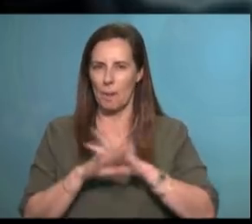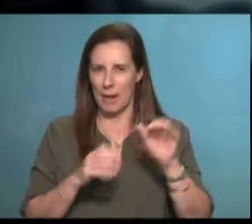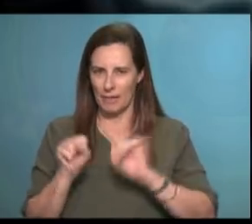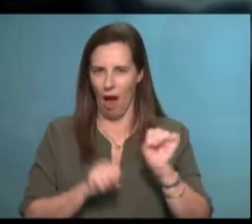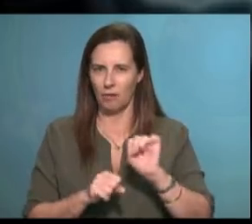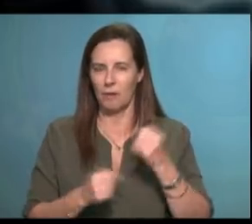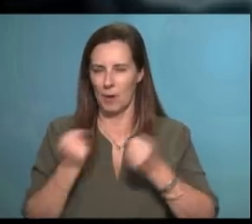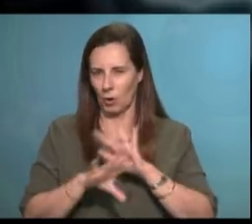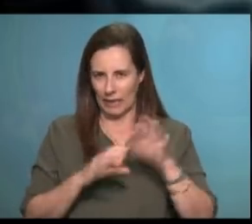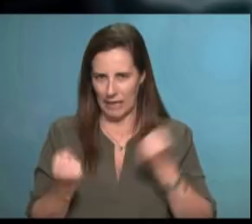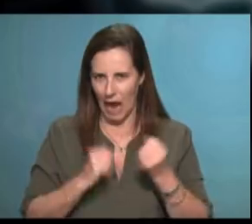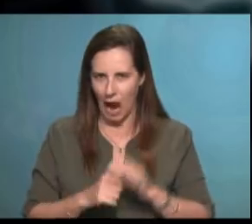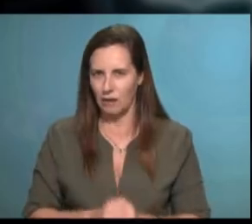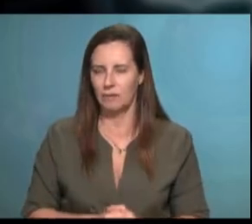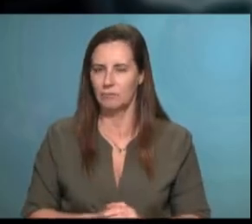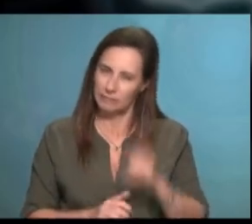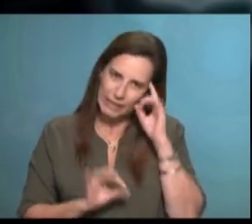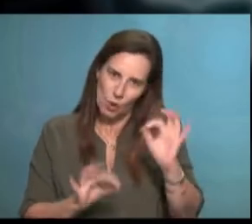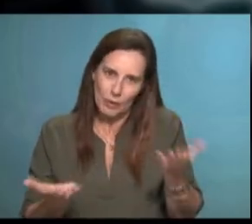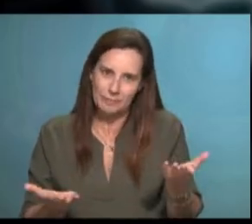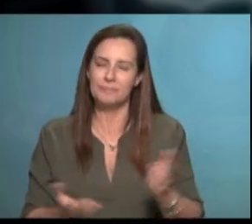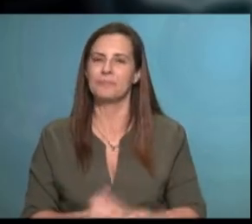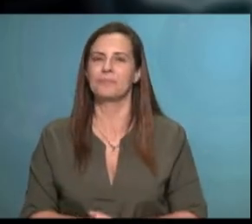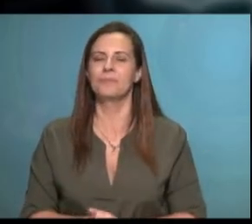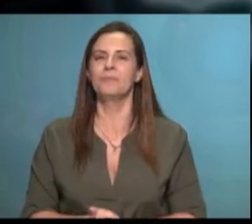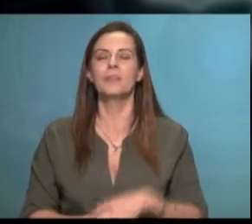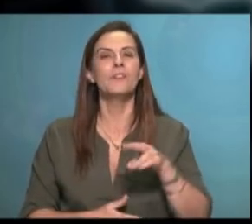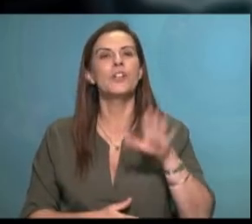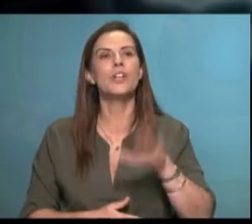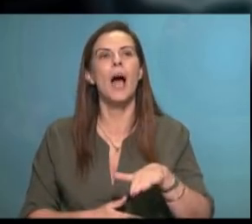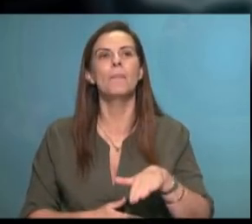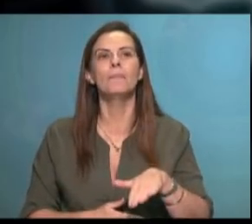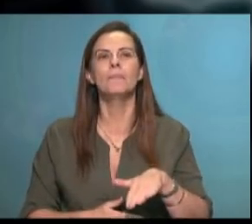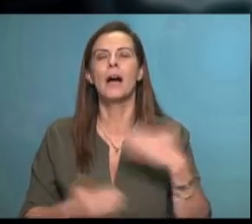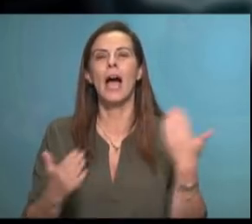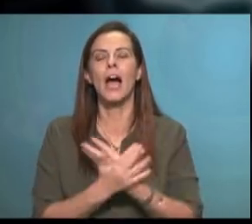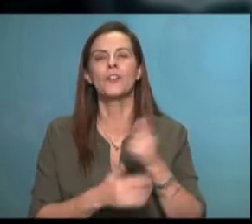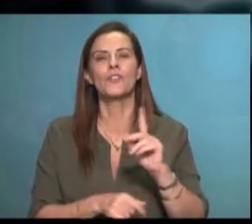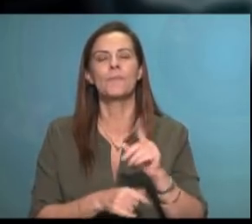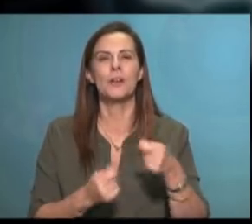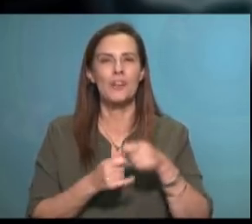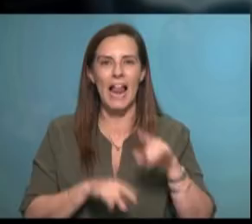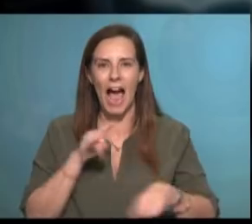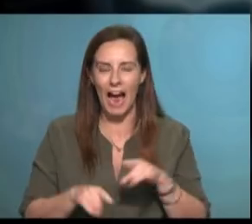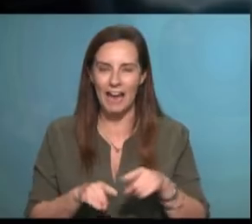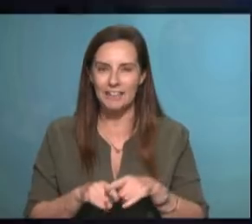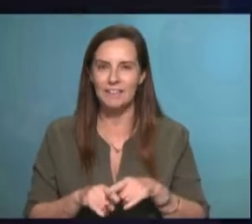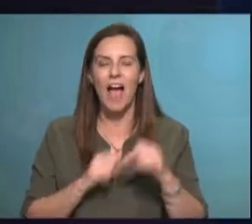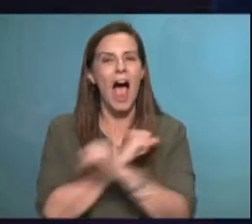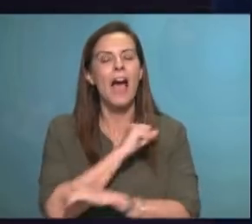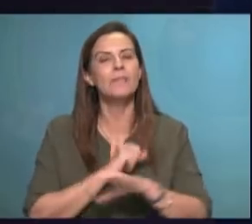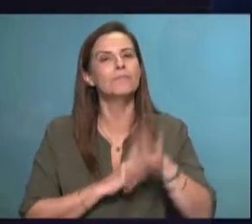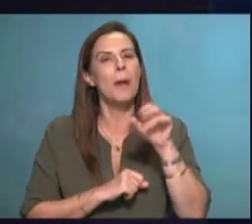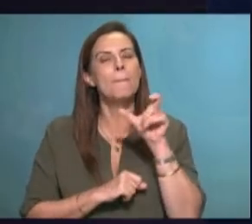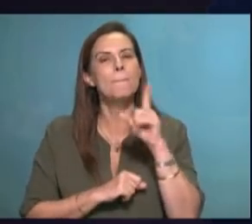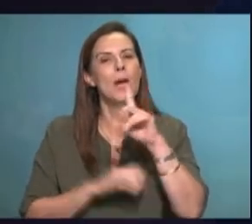ללא נהג. הגיוני. ויש גם חדשות לא כוזבות מעולם החי. האקדמיה אישרה